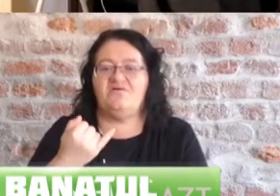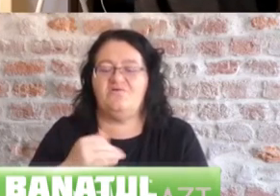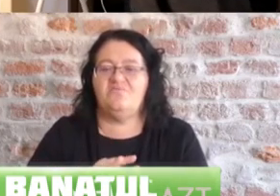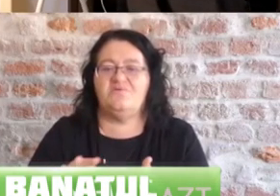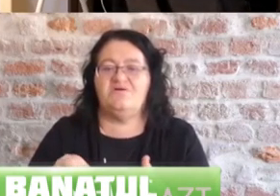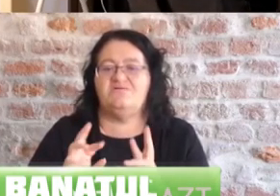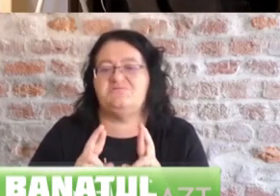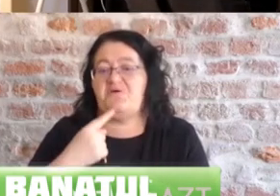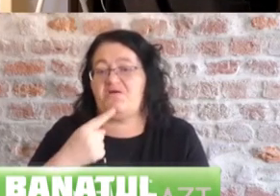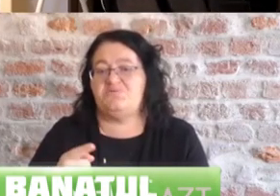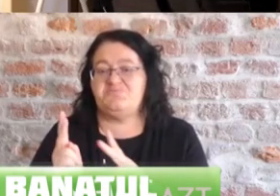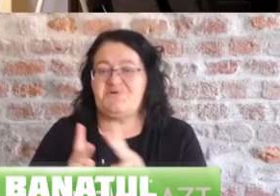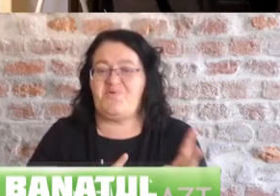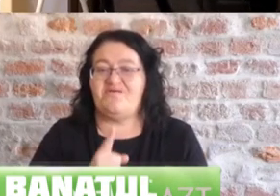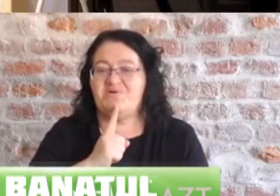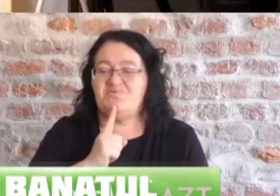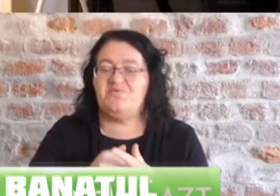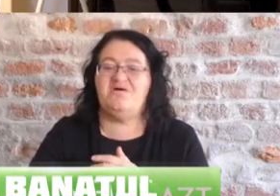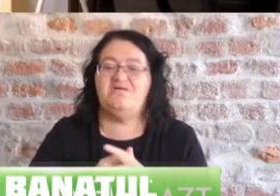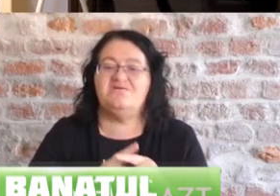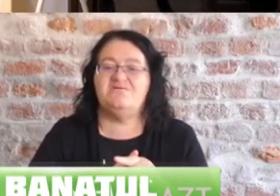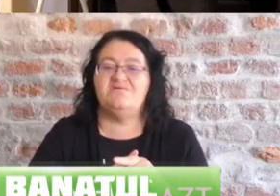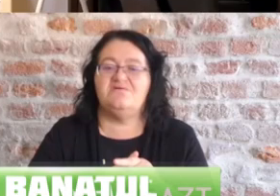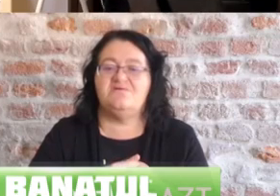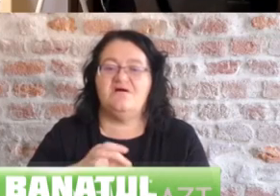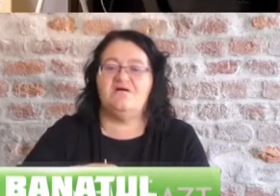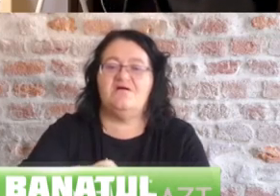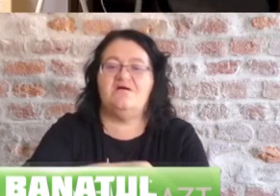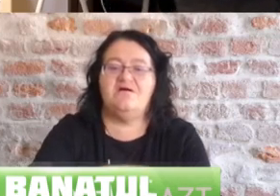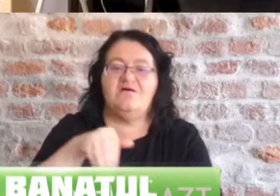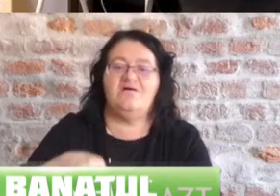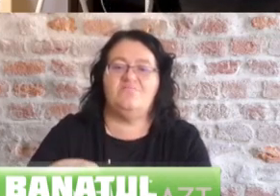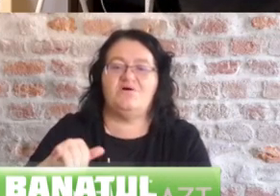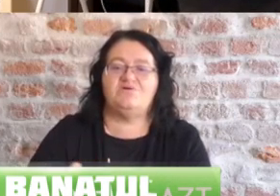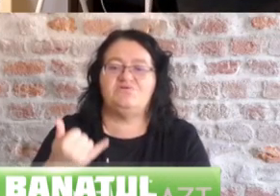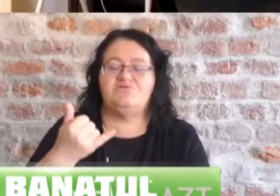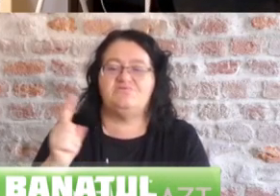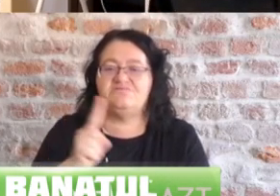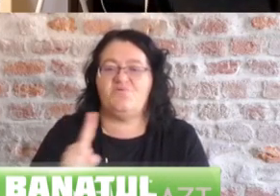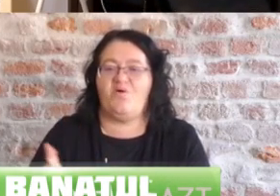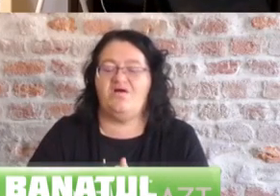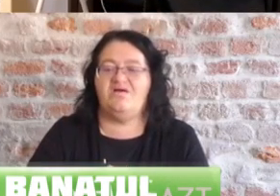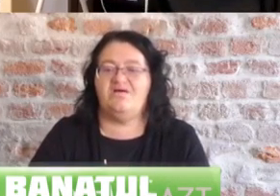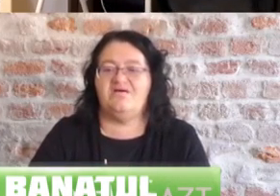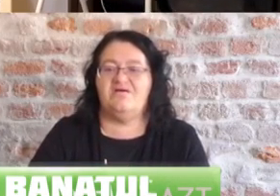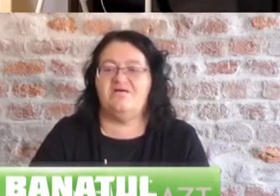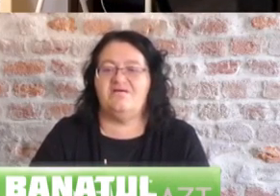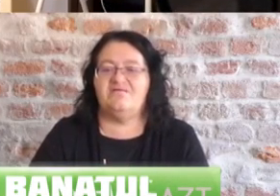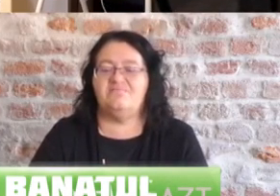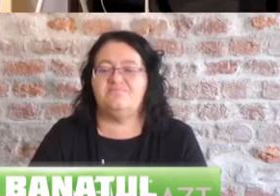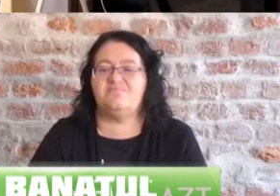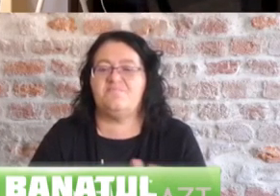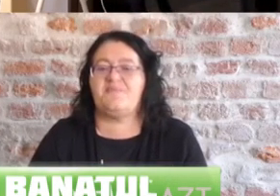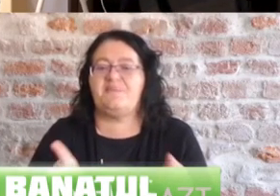am pronunțat corect, și arhitect Maruja Zorec.